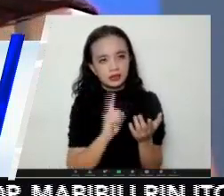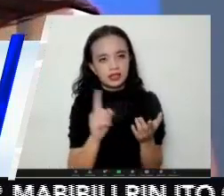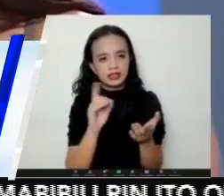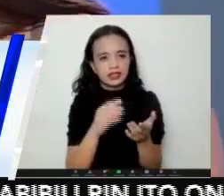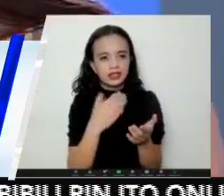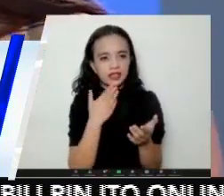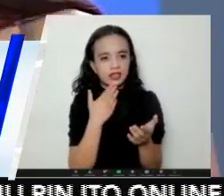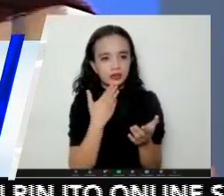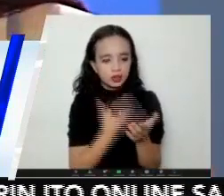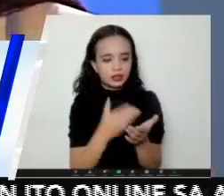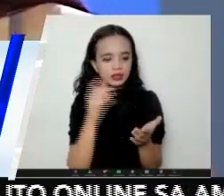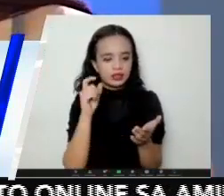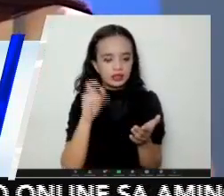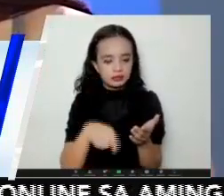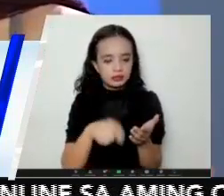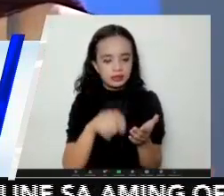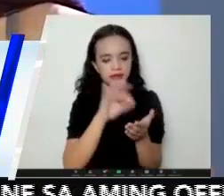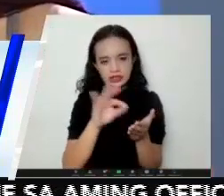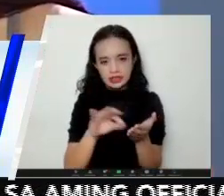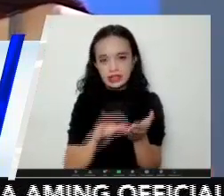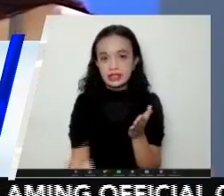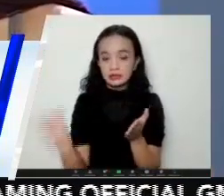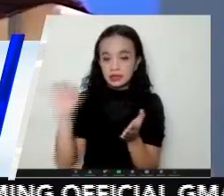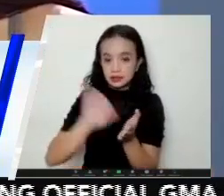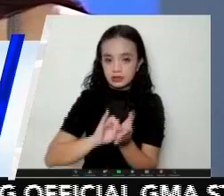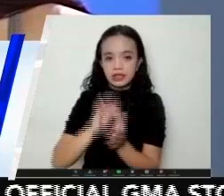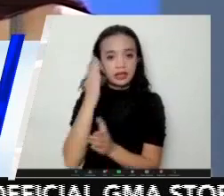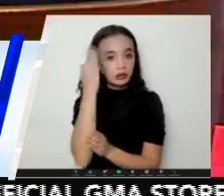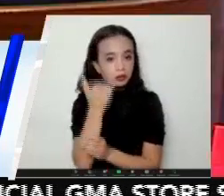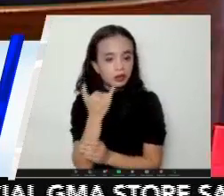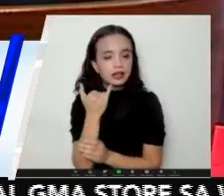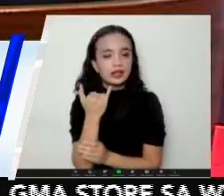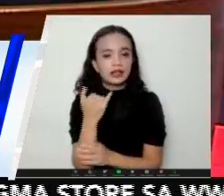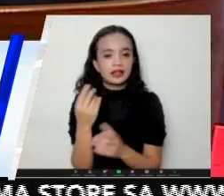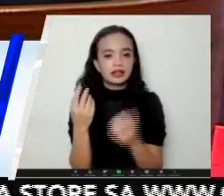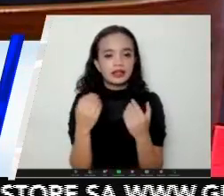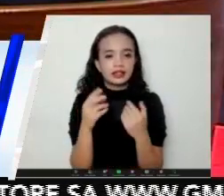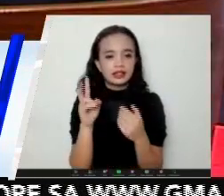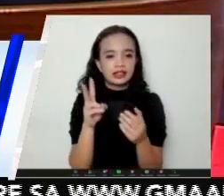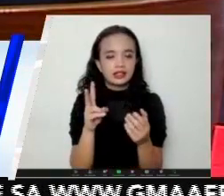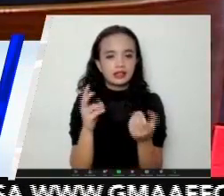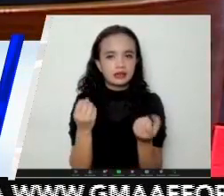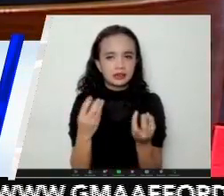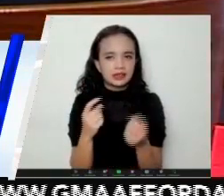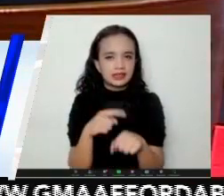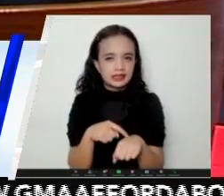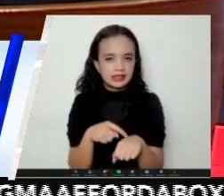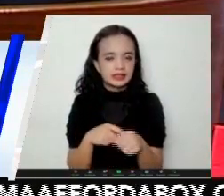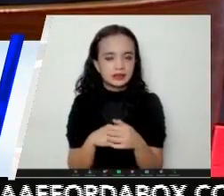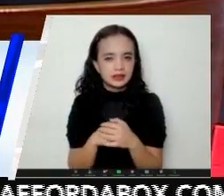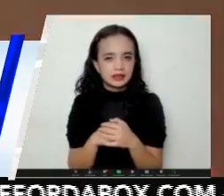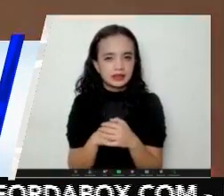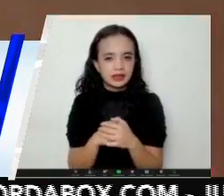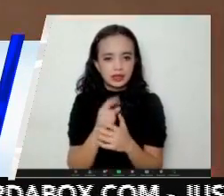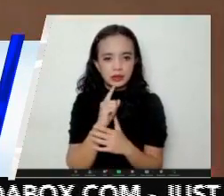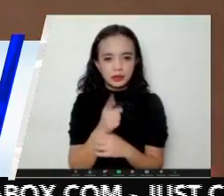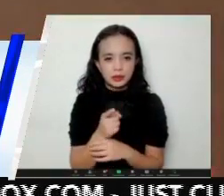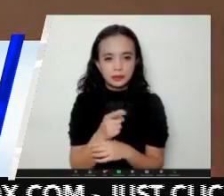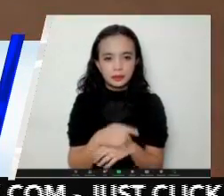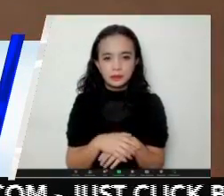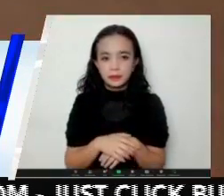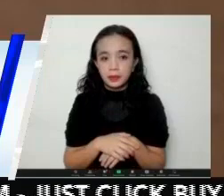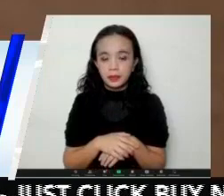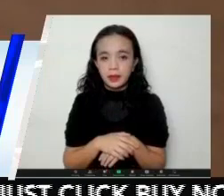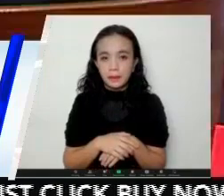ganun. Ganyan lang ang ako. Kasi ang daming times ko na rin before na scams. Nagulat nga ako sa iyo Grabe. Ka na ngayon.